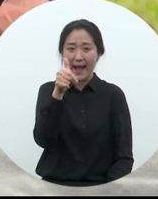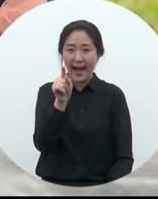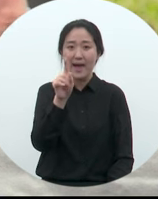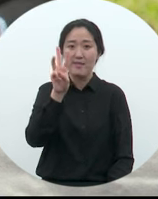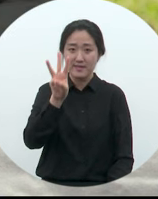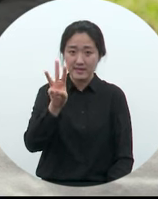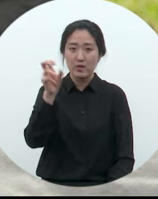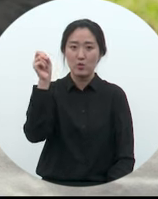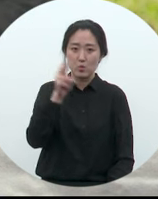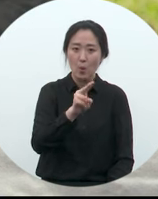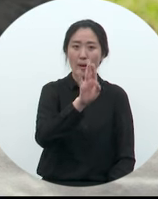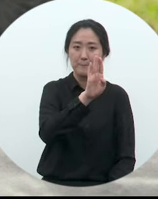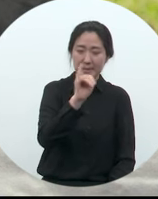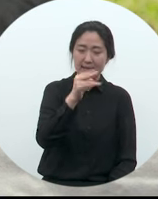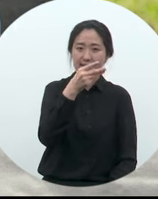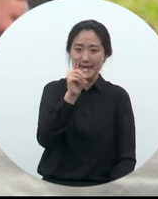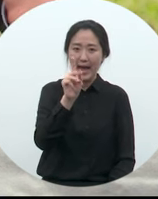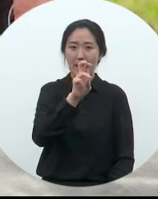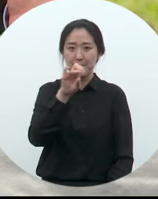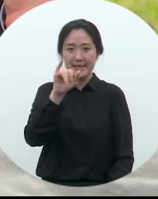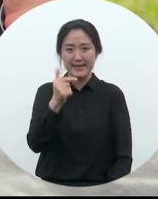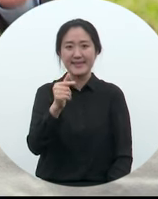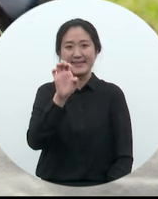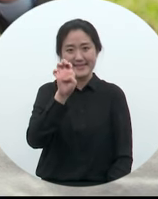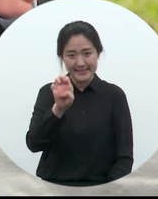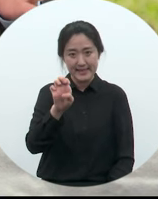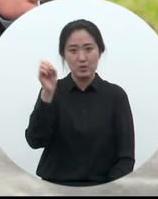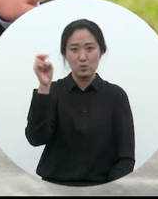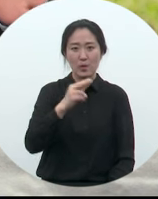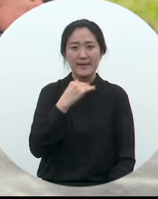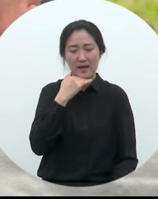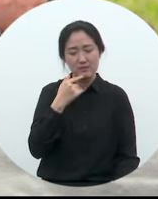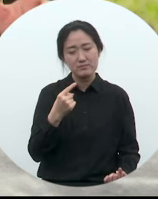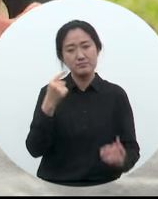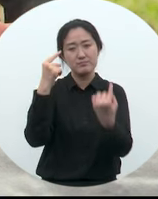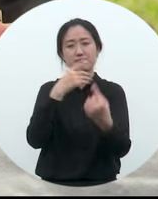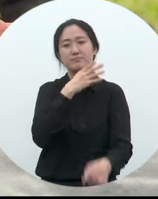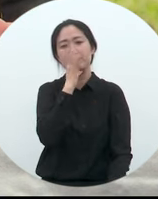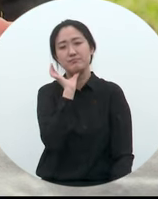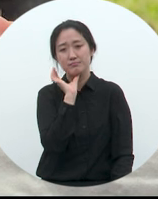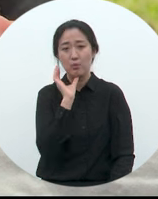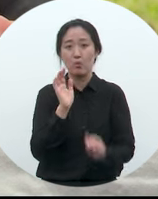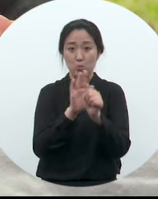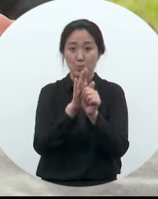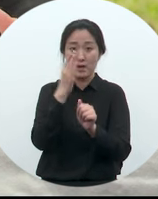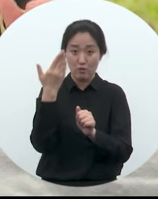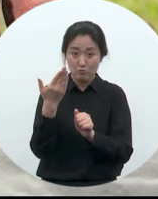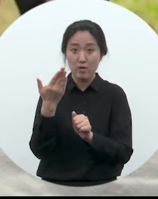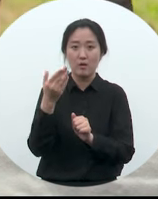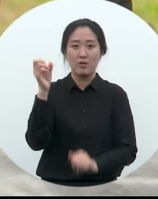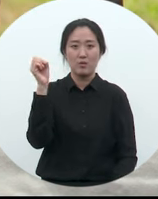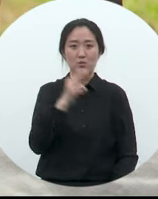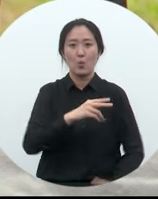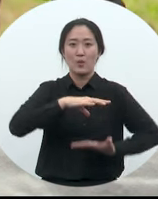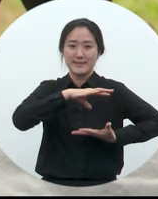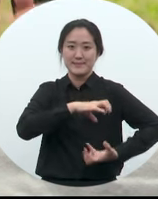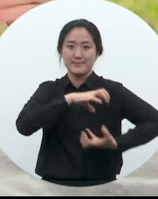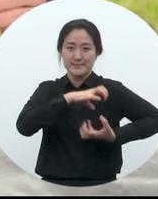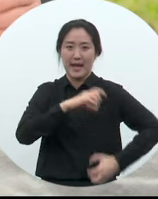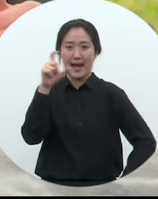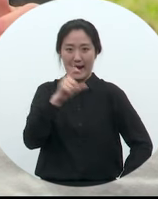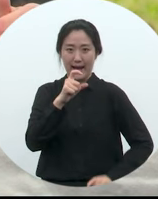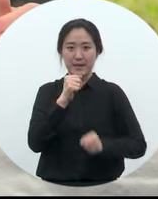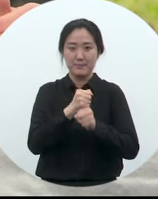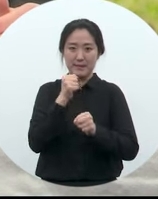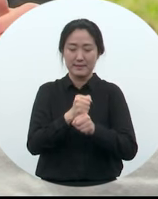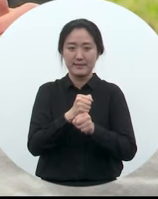E 성분들이 많이 들어있기 때문에 피부랄지 노화 방지에 도움이 많이 됩니다. 또 신장 기능을 튼튼하게